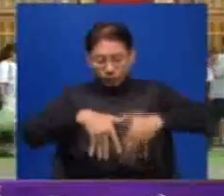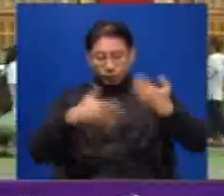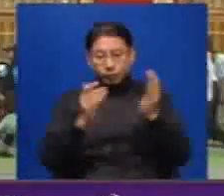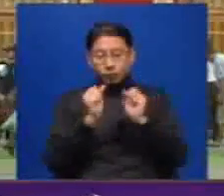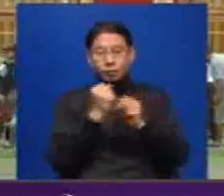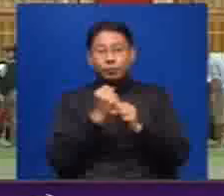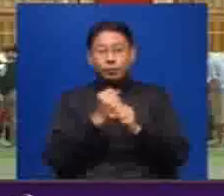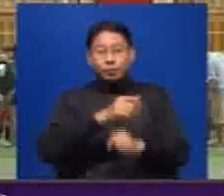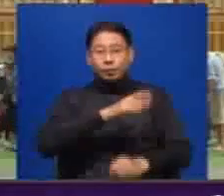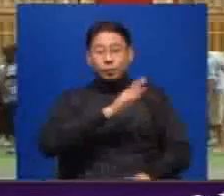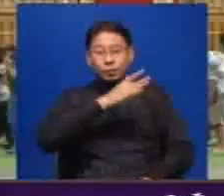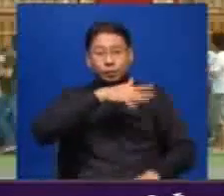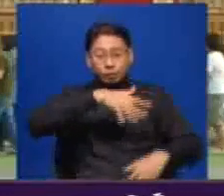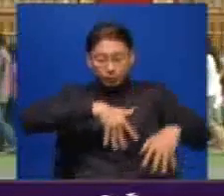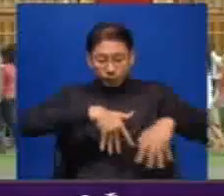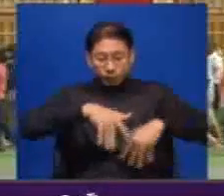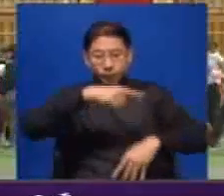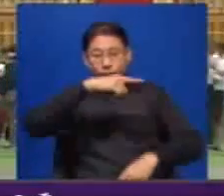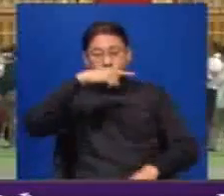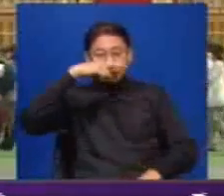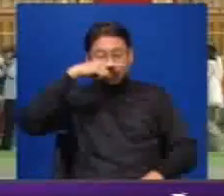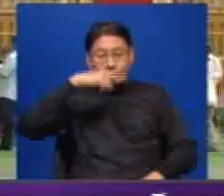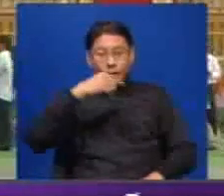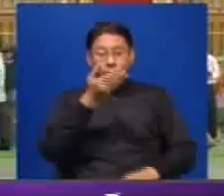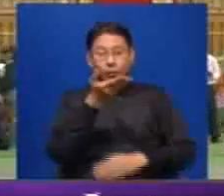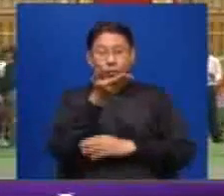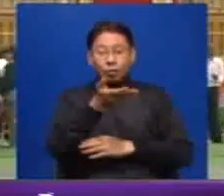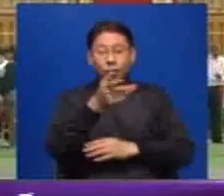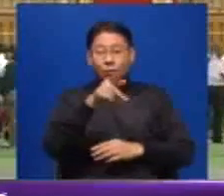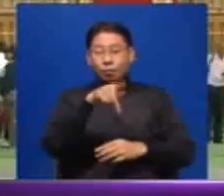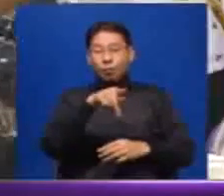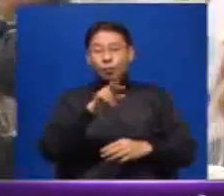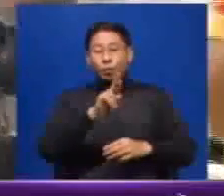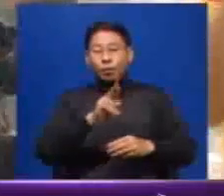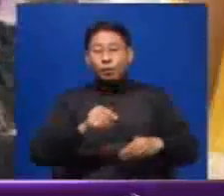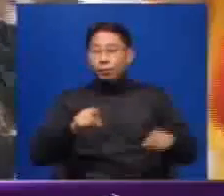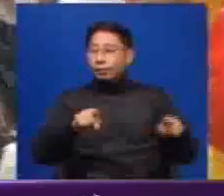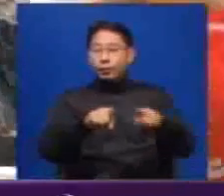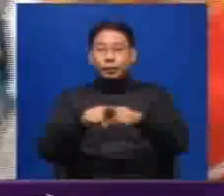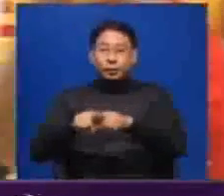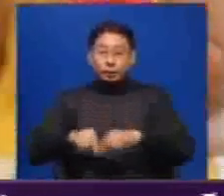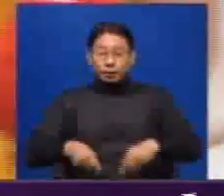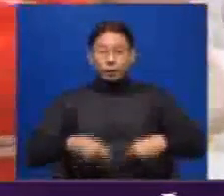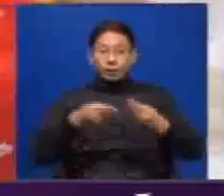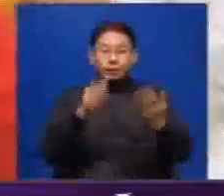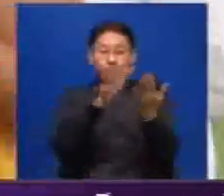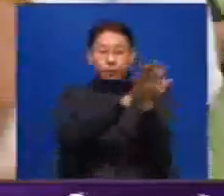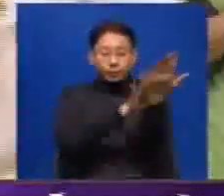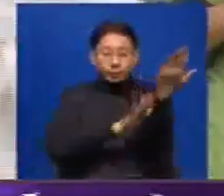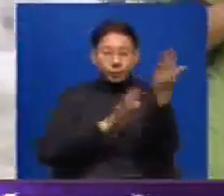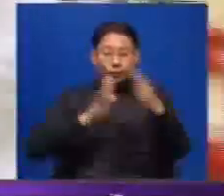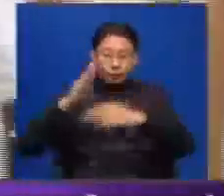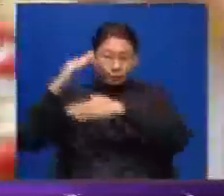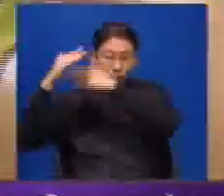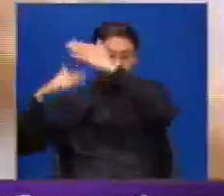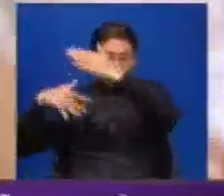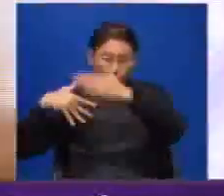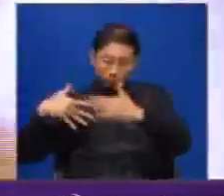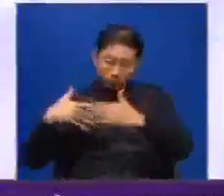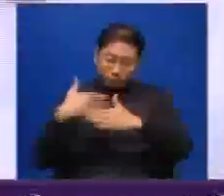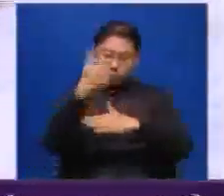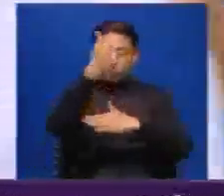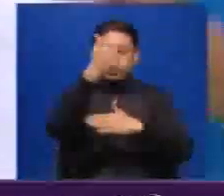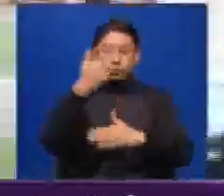ศาสนิกชนชาวไทยจำนวนมากขอพรในสิ่งที่คล้ายคลึงกันนั่นคือการให้ประเทศสามารถก้าวผ่านวิกฤตครั้งนี้ไป